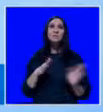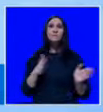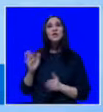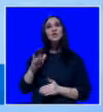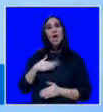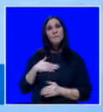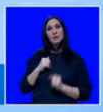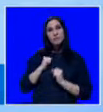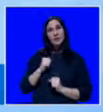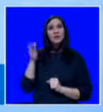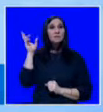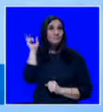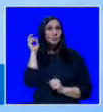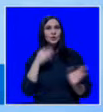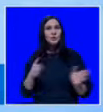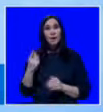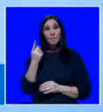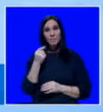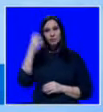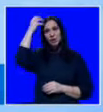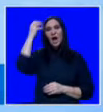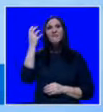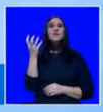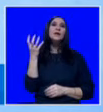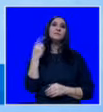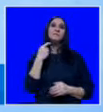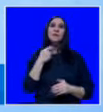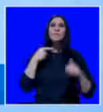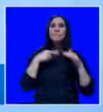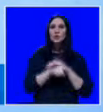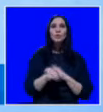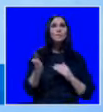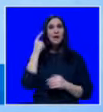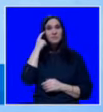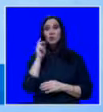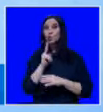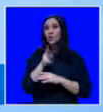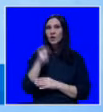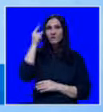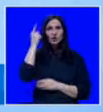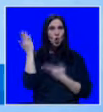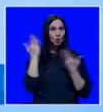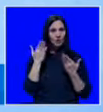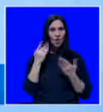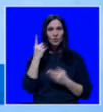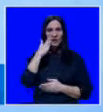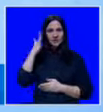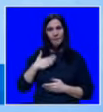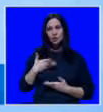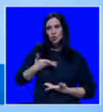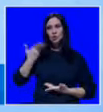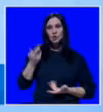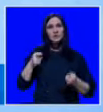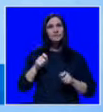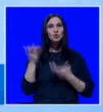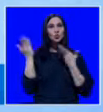Най-напред държавните зрелостни изпити бяха замислени тъкмо като вход за висшето училище. От една страна те имат достоинството да завършват